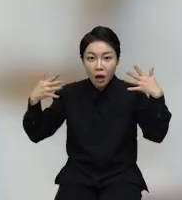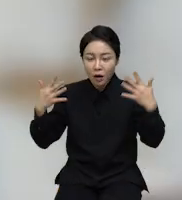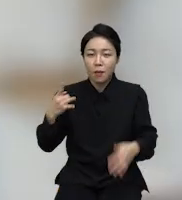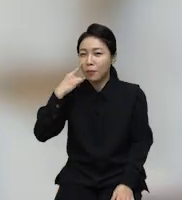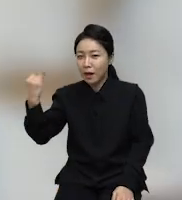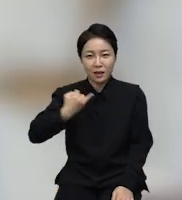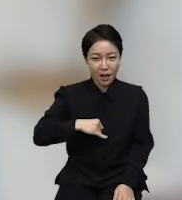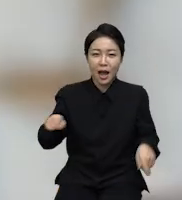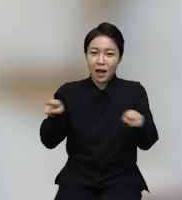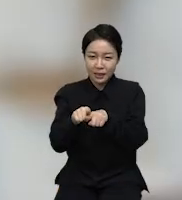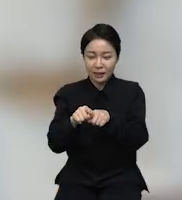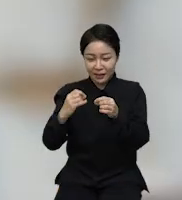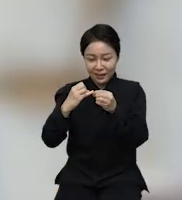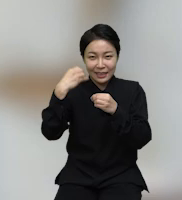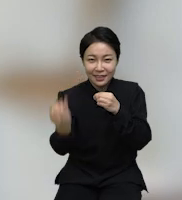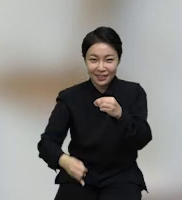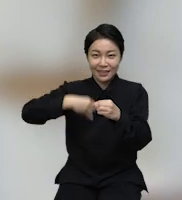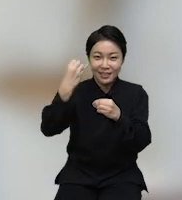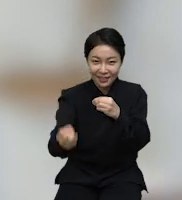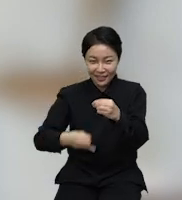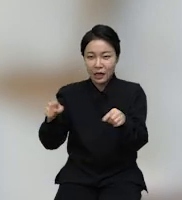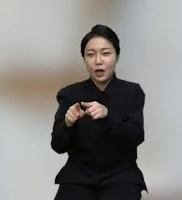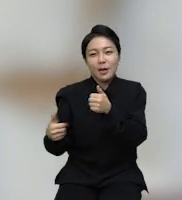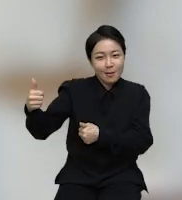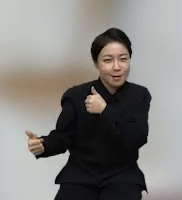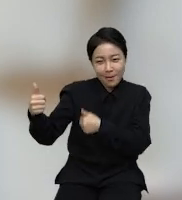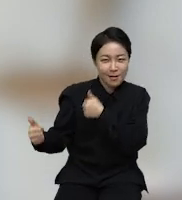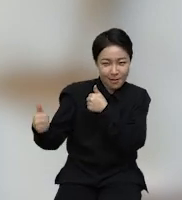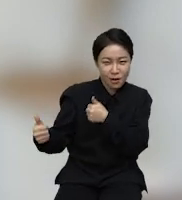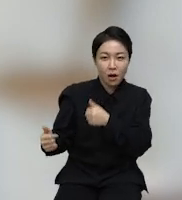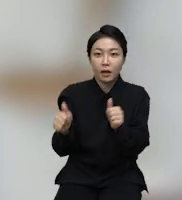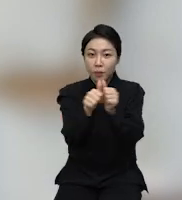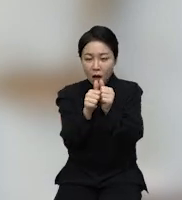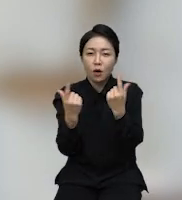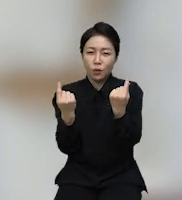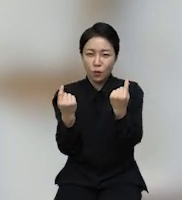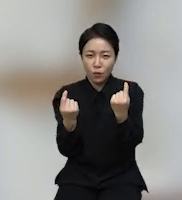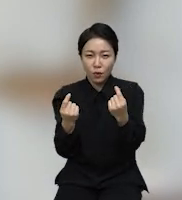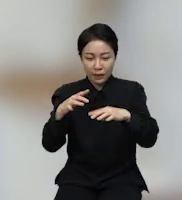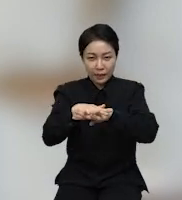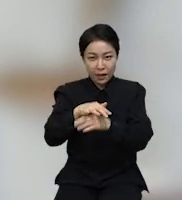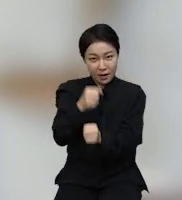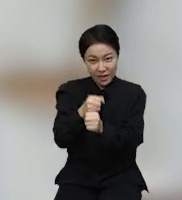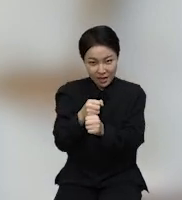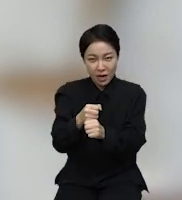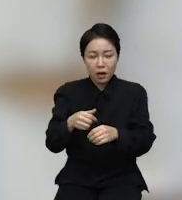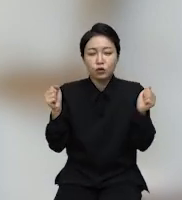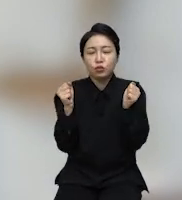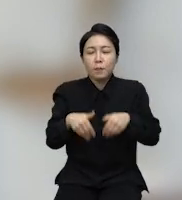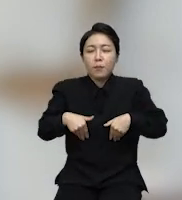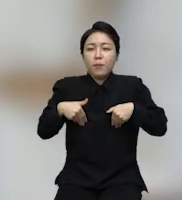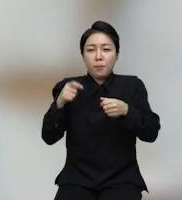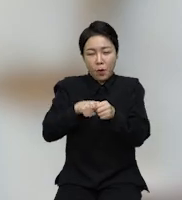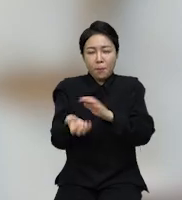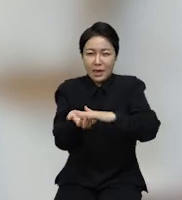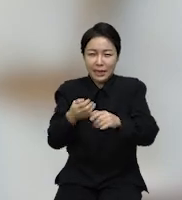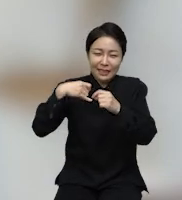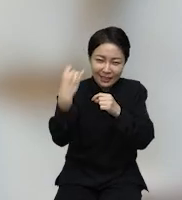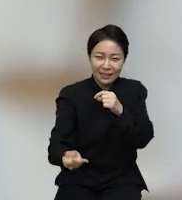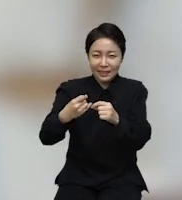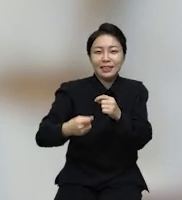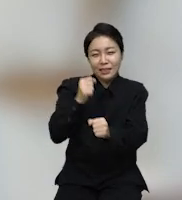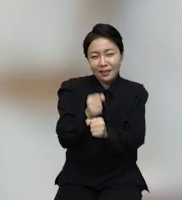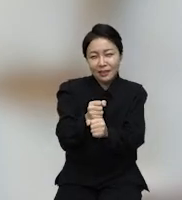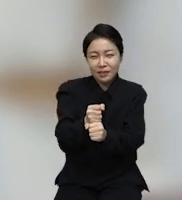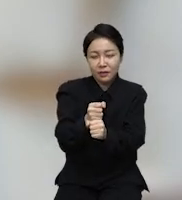또한 가을에는 부녀자들이 길쌈을 하며 승부를 가리며 놀았고 남자들은 자리를 짜서 겨울을 따뜻하게 보내기 위한